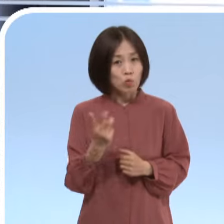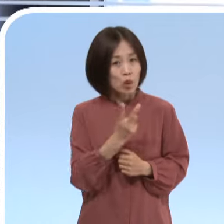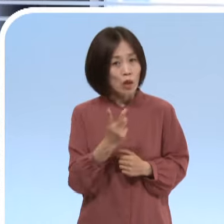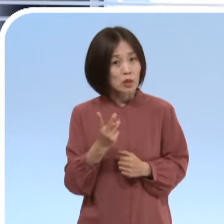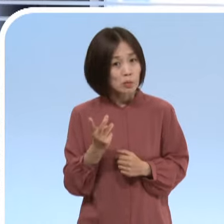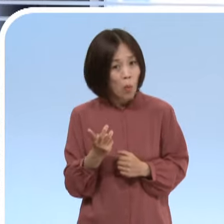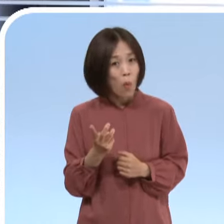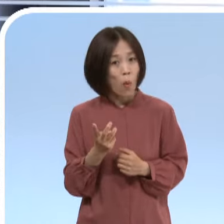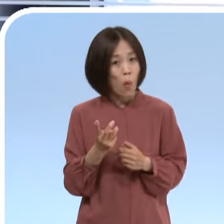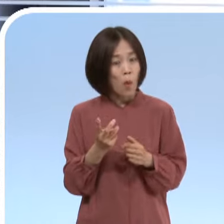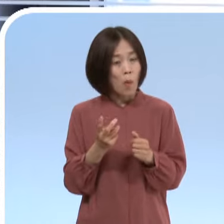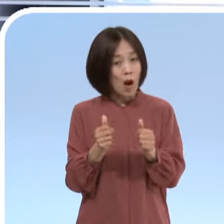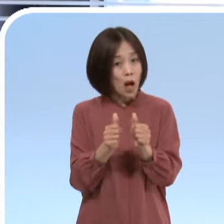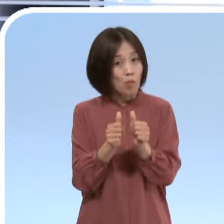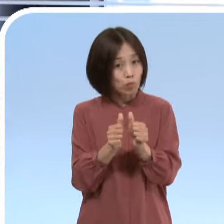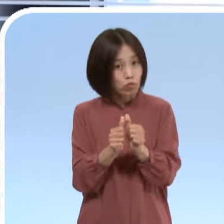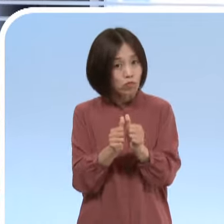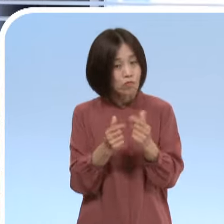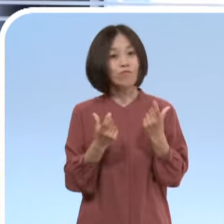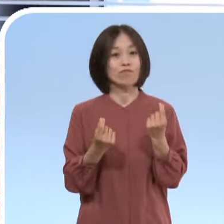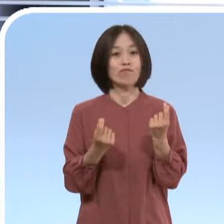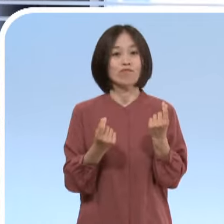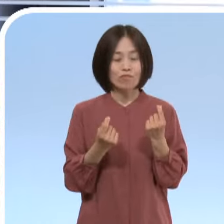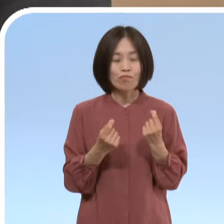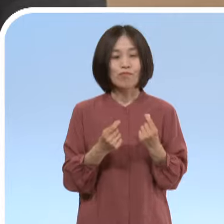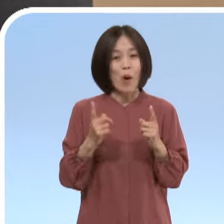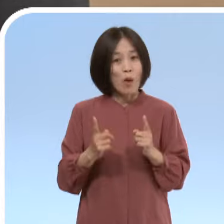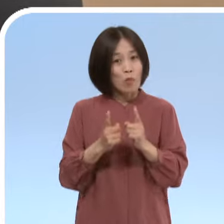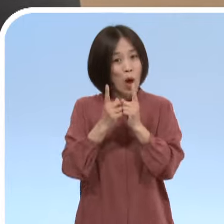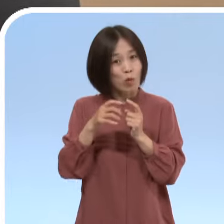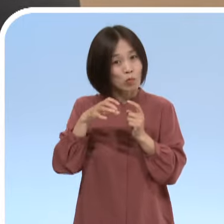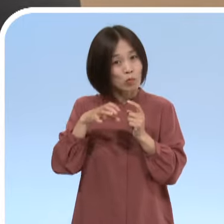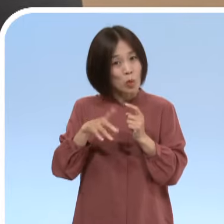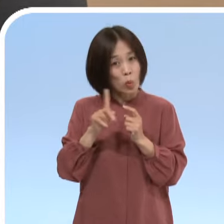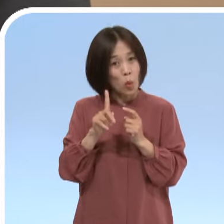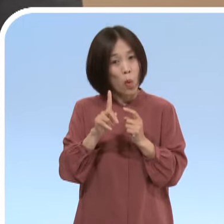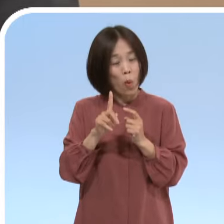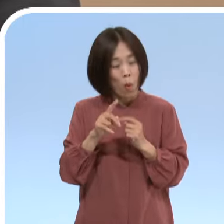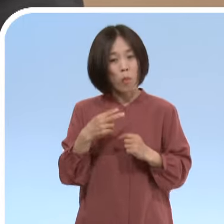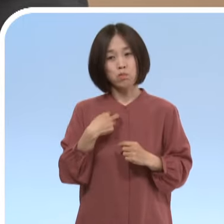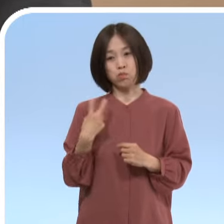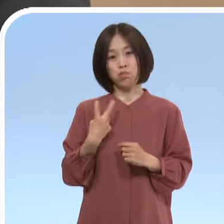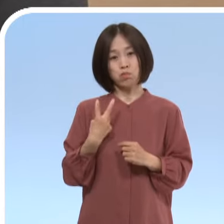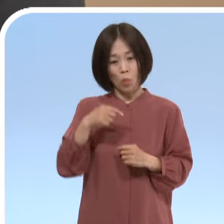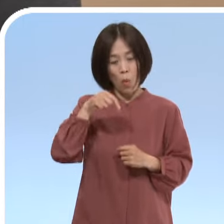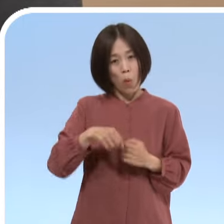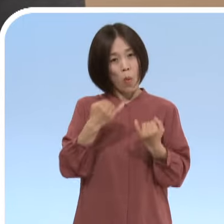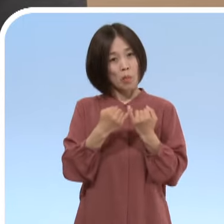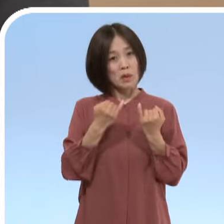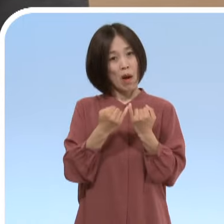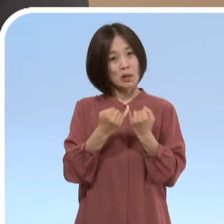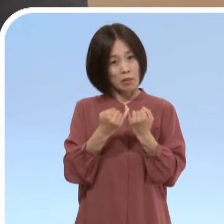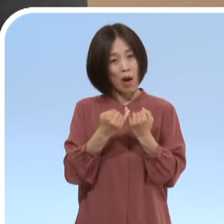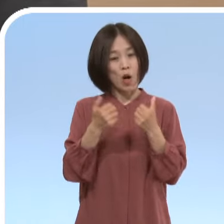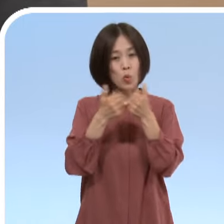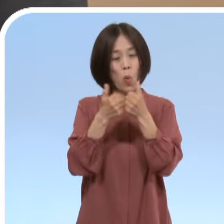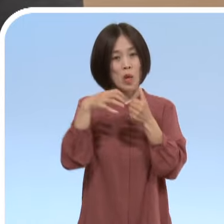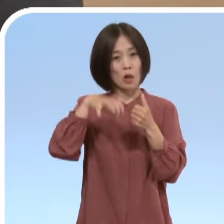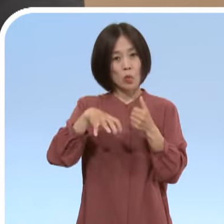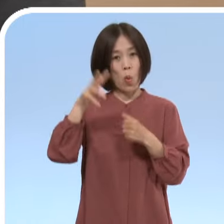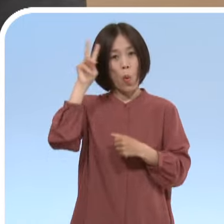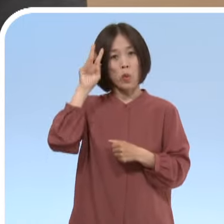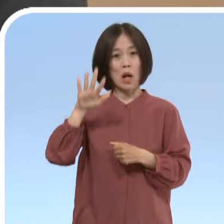お聞きしたところお二人もカップルでいらっしゃって、どちらで出会われたんでしょうか？ 僕たちもこのような同じような感じ